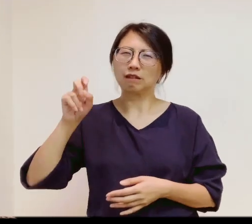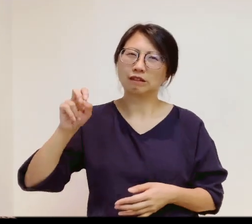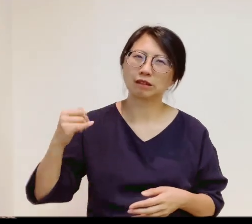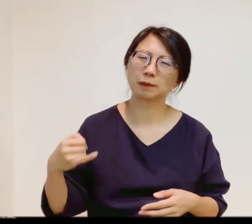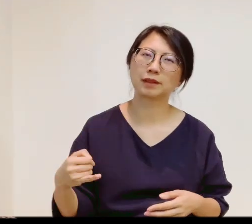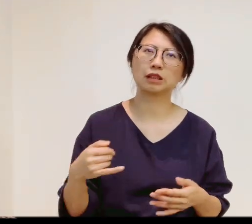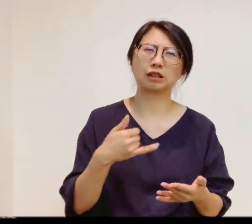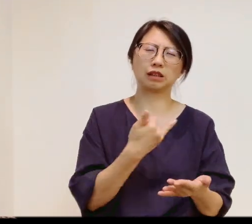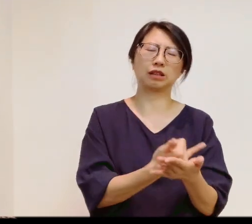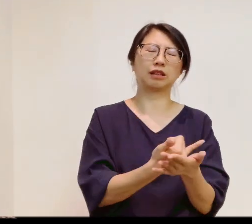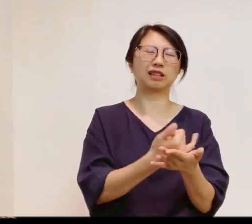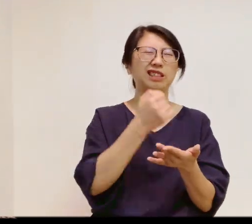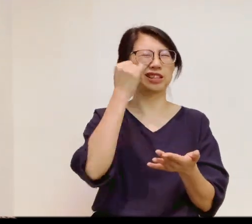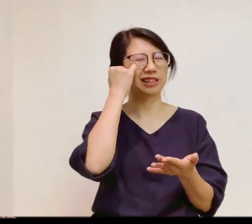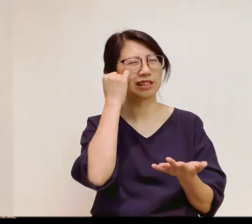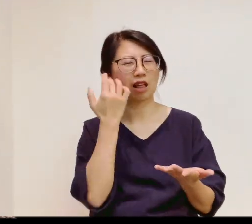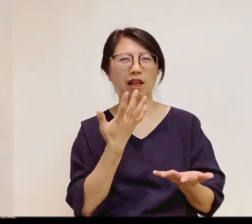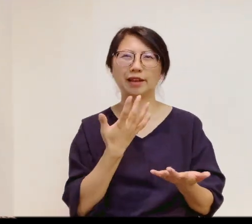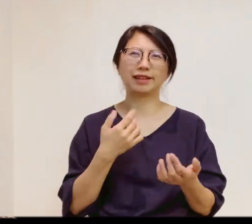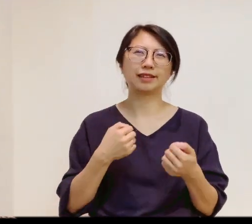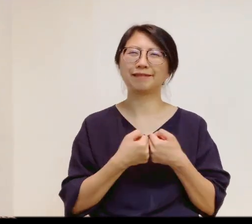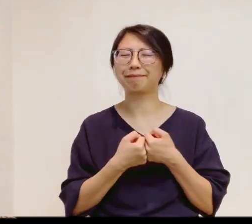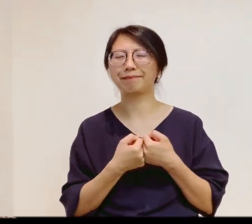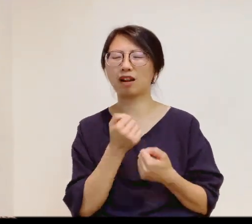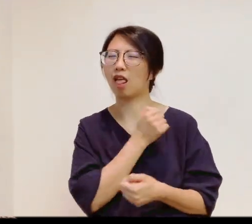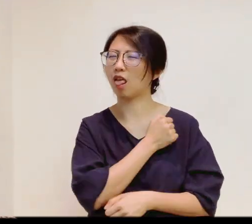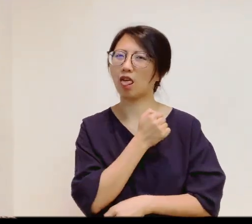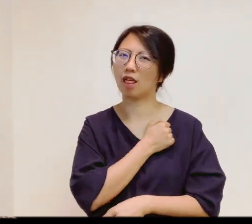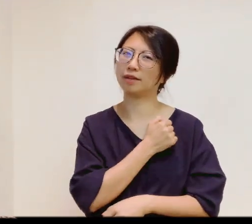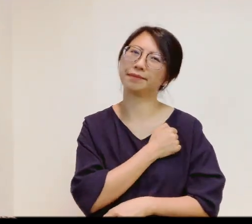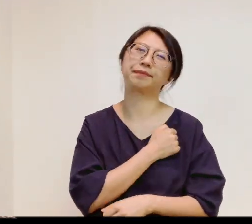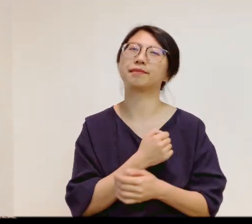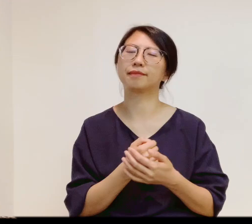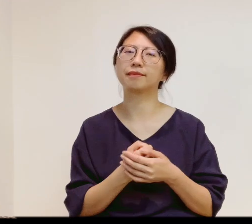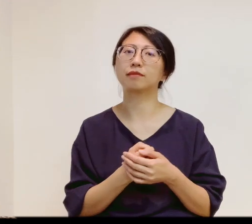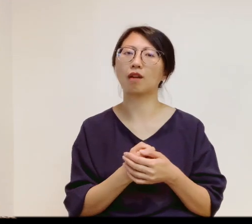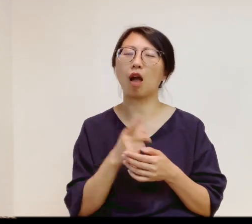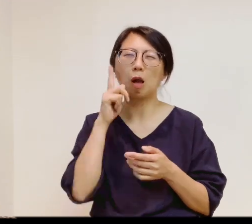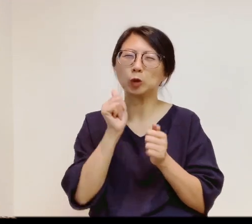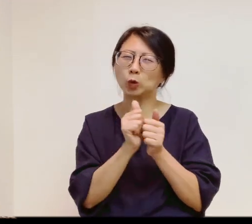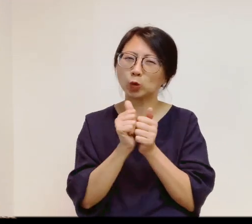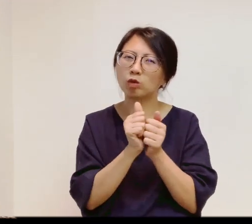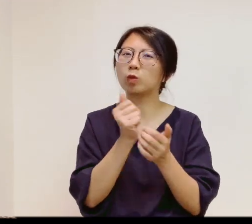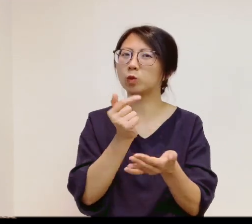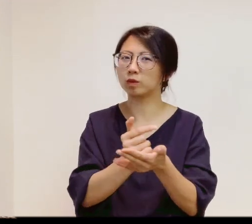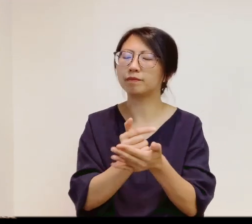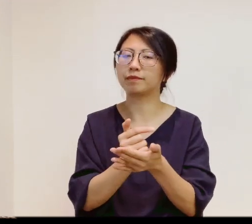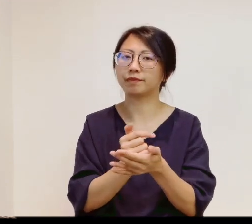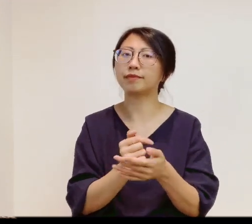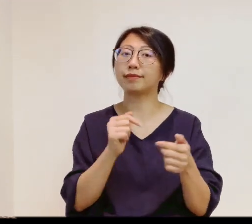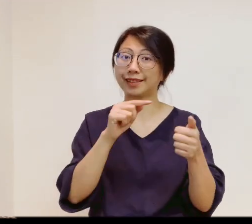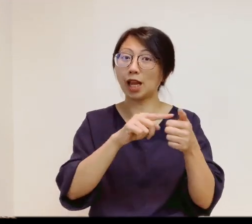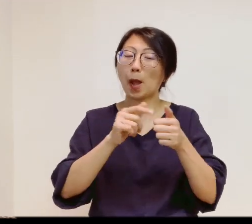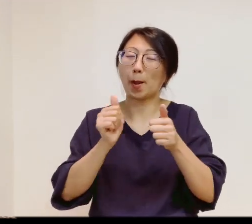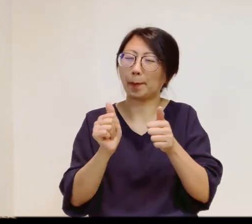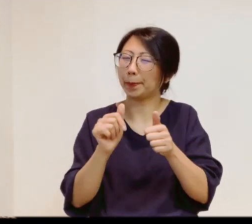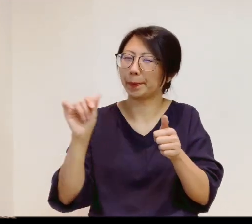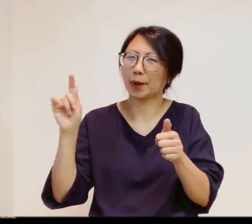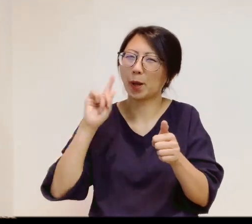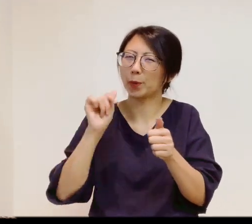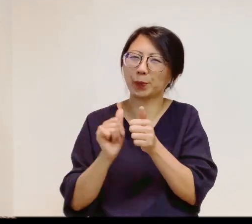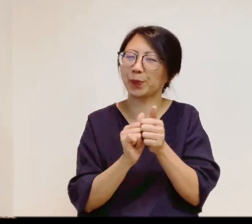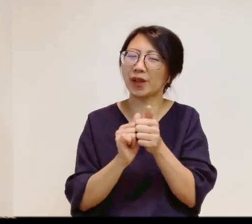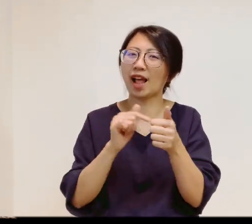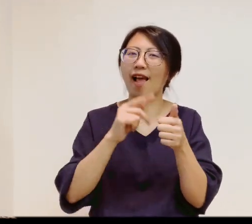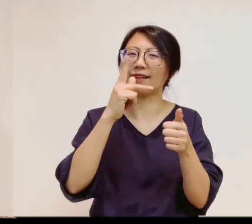咁痛苦環境裏邊咧，咁即係又生又唔得，死又唔得呢個處境裏邊咧，佢發覺友情真係好重